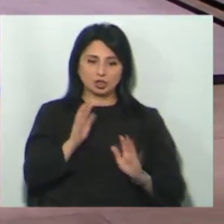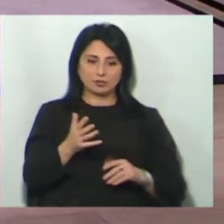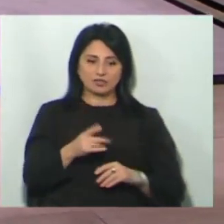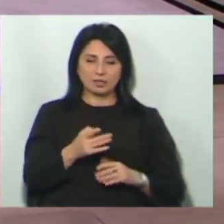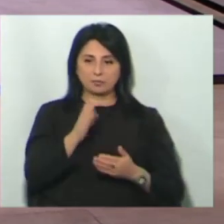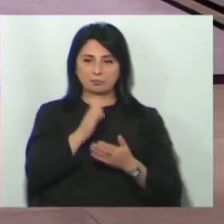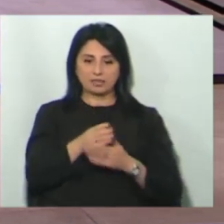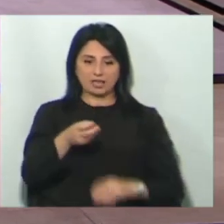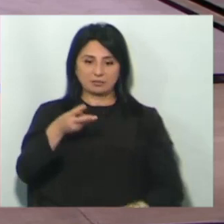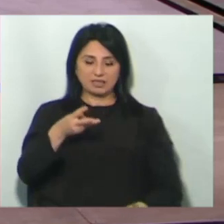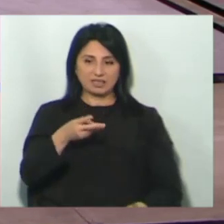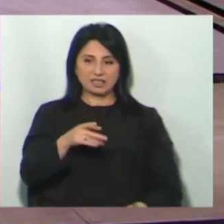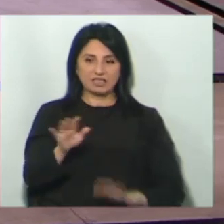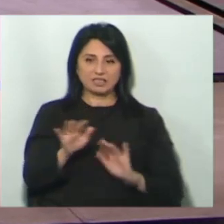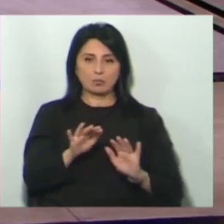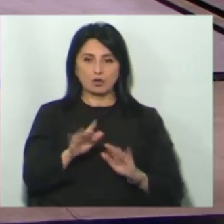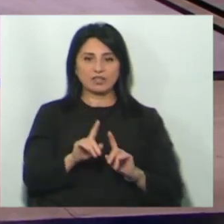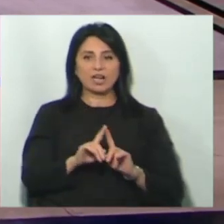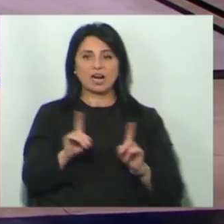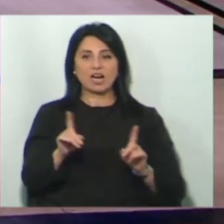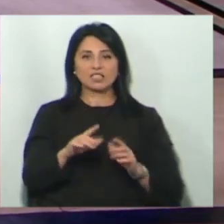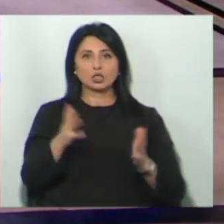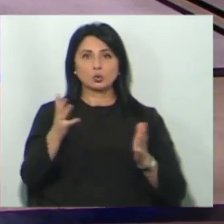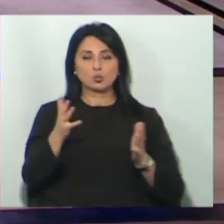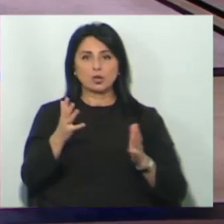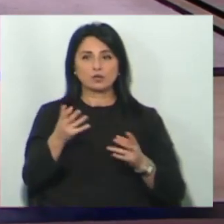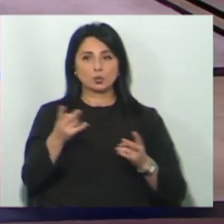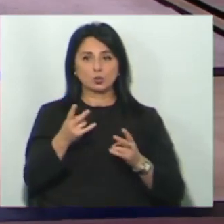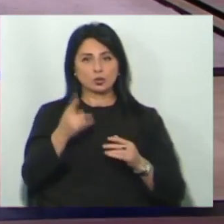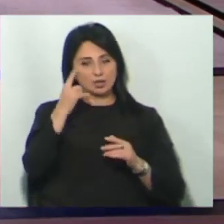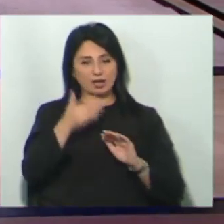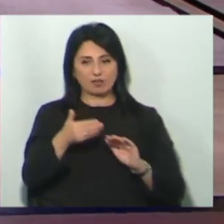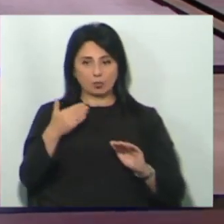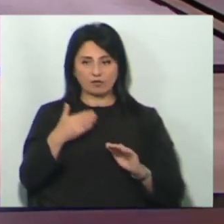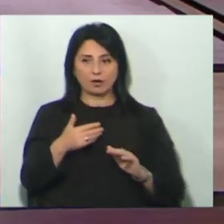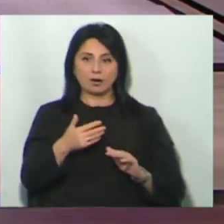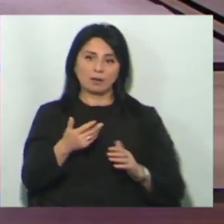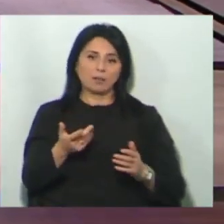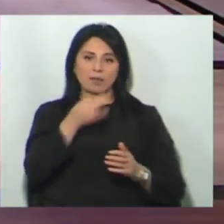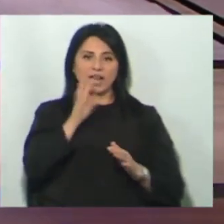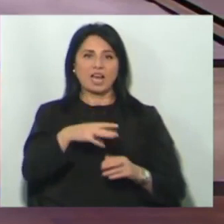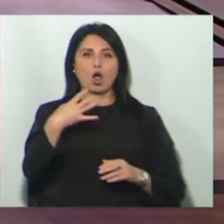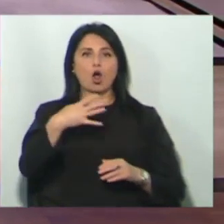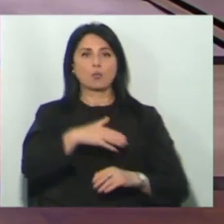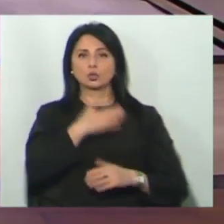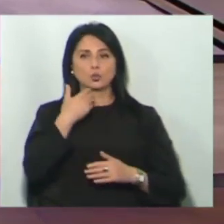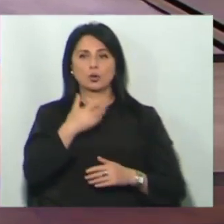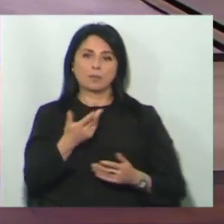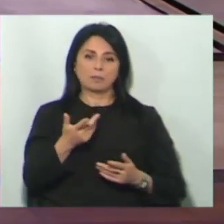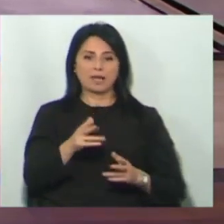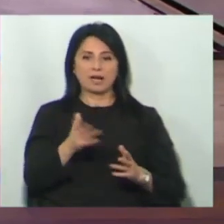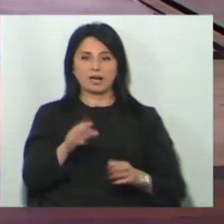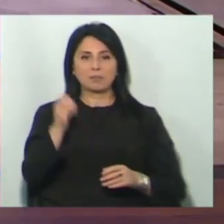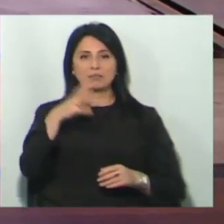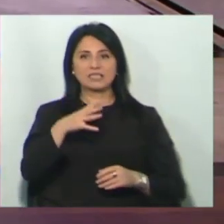და პირდაპირ ბზისხივების ემოქმედებას განსაკუთრებით შუადღისას უნდა მოვერიტოთ. Მერე რა რომ ჯერ 40 გრადუსი არ არის, მერე რა რომ